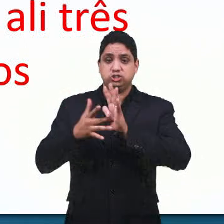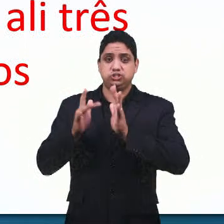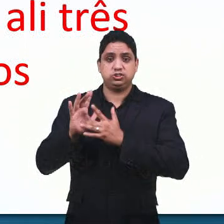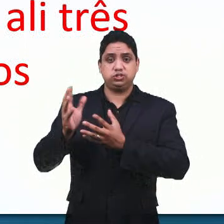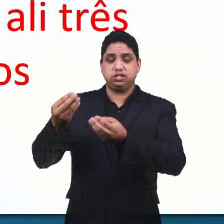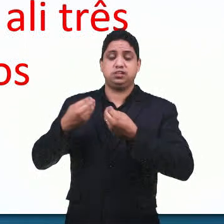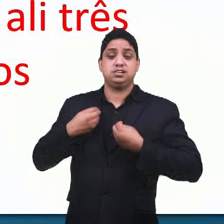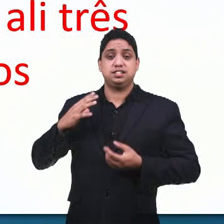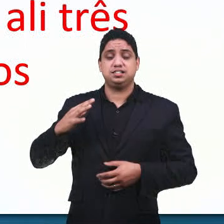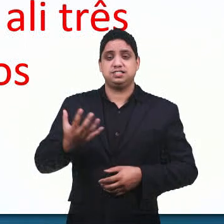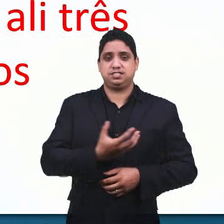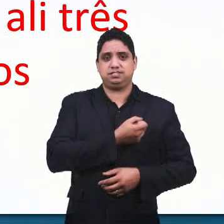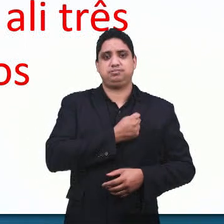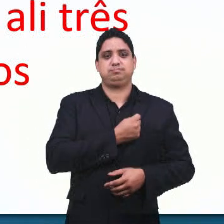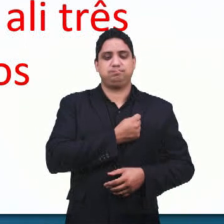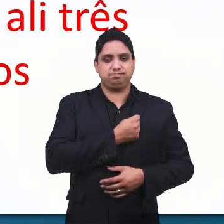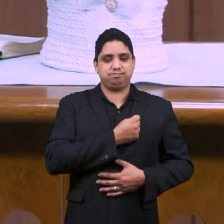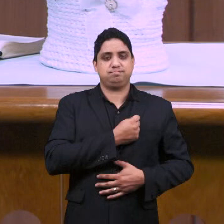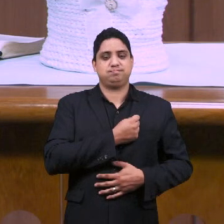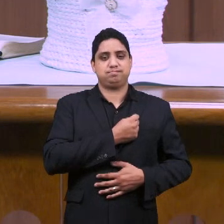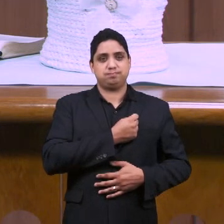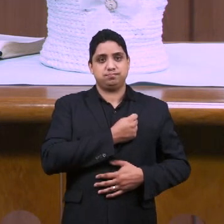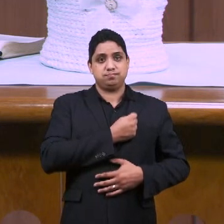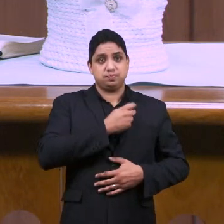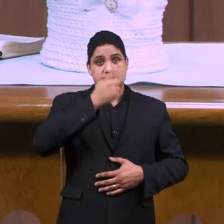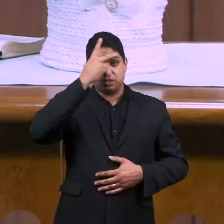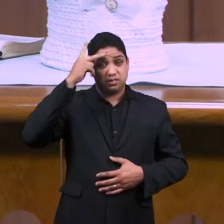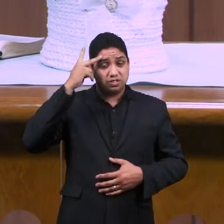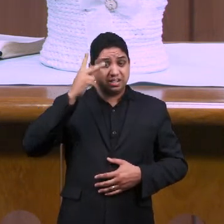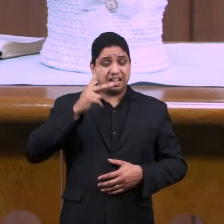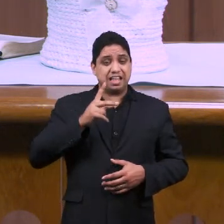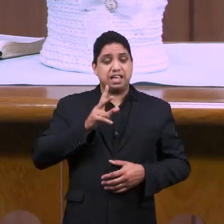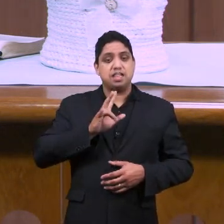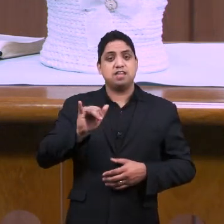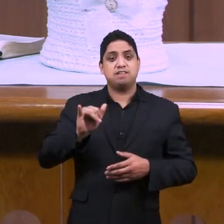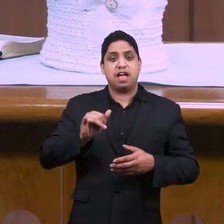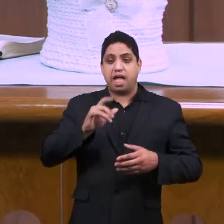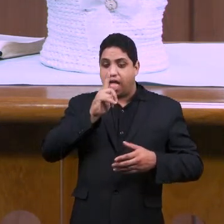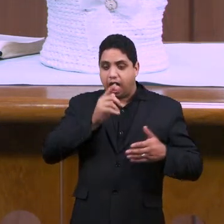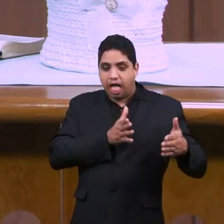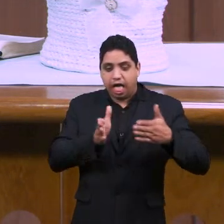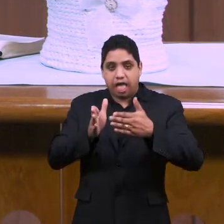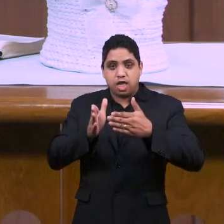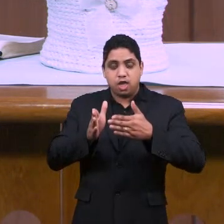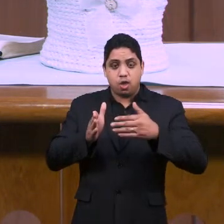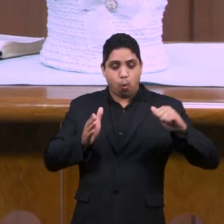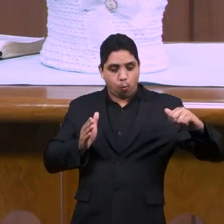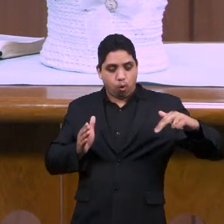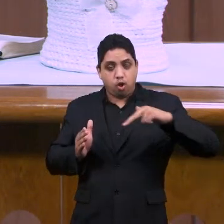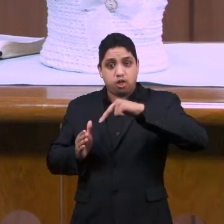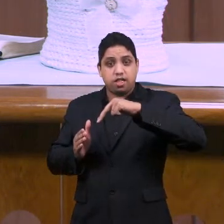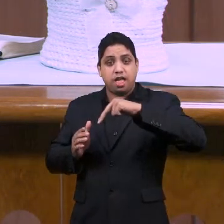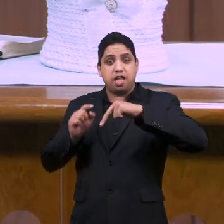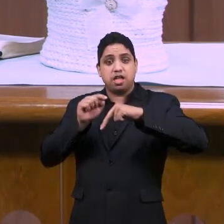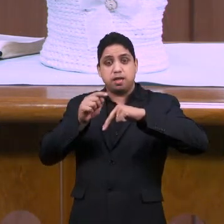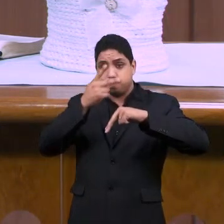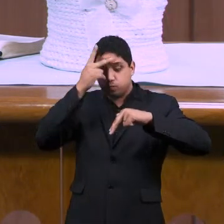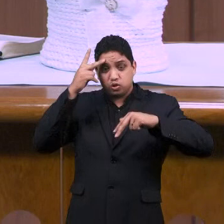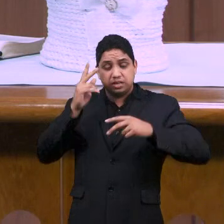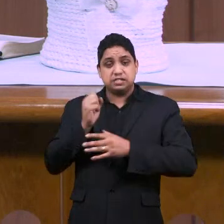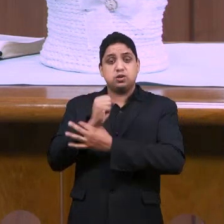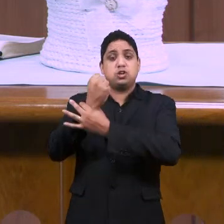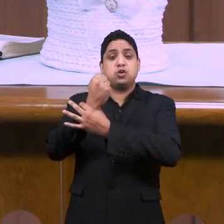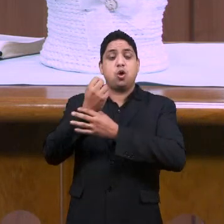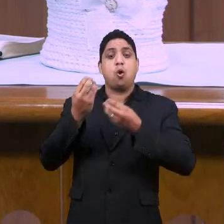Rien va apporter de l'assurance ceux qui vont passer vers le fleuve Jourdain, rien à